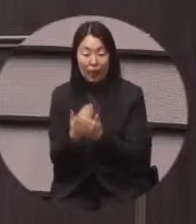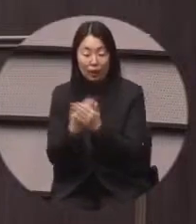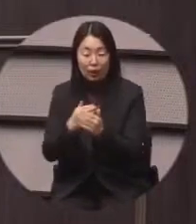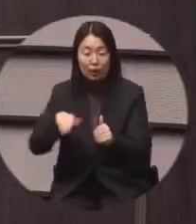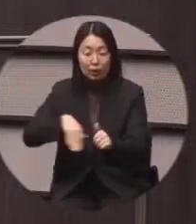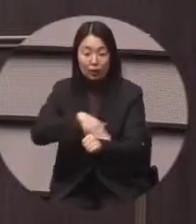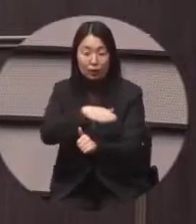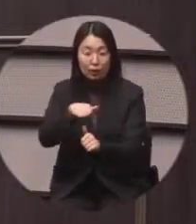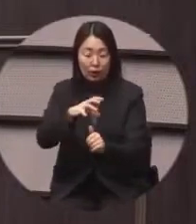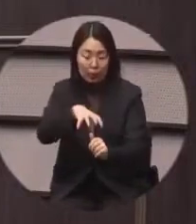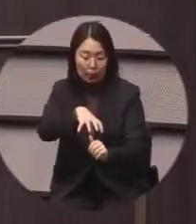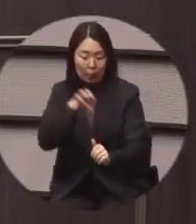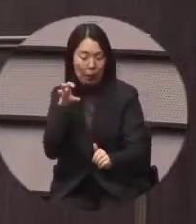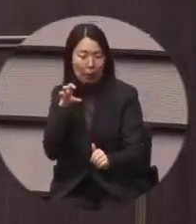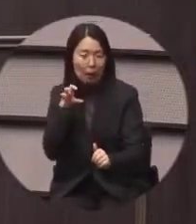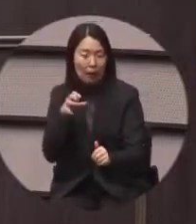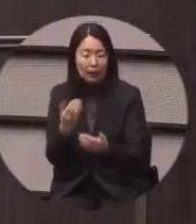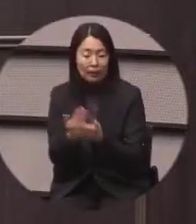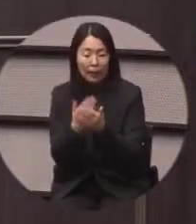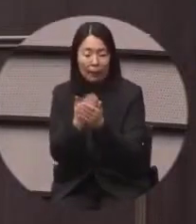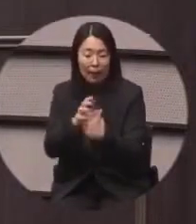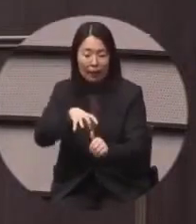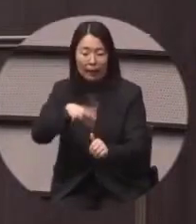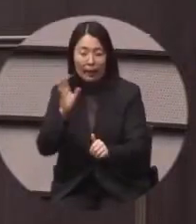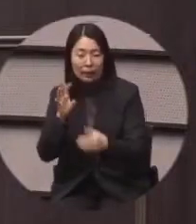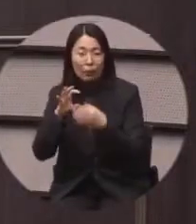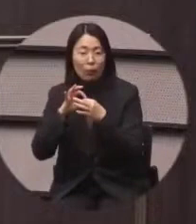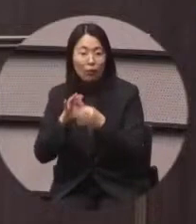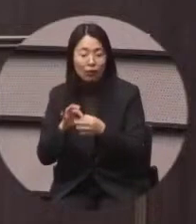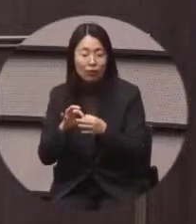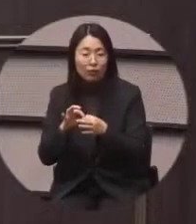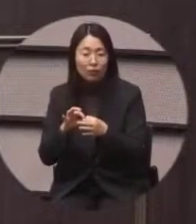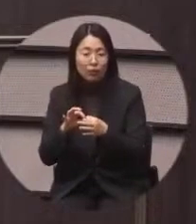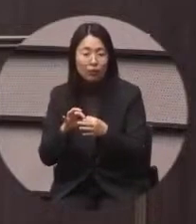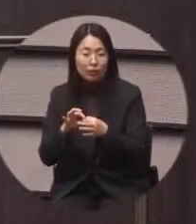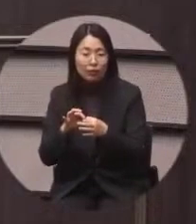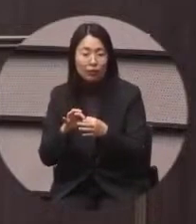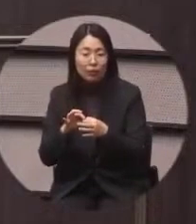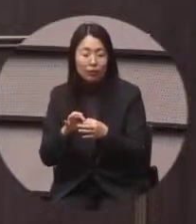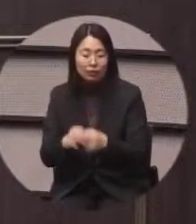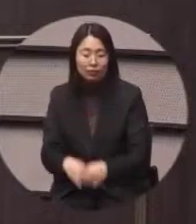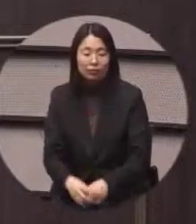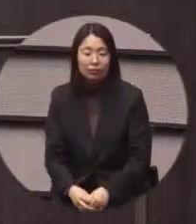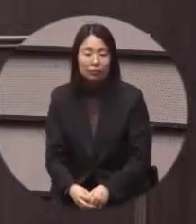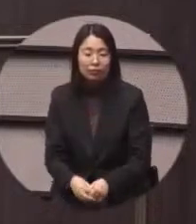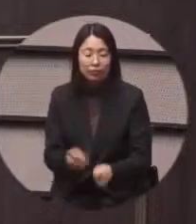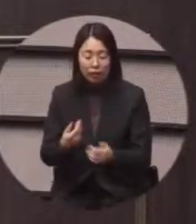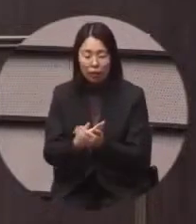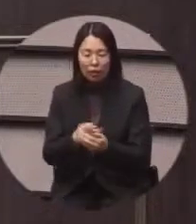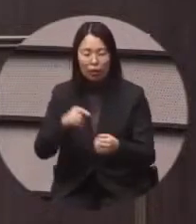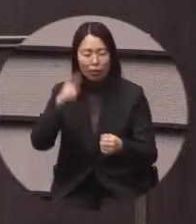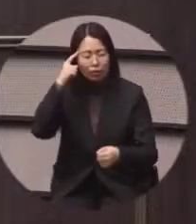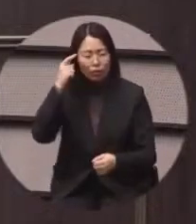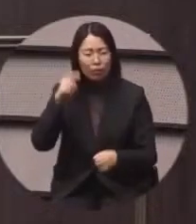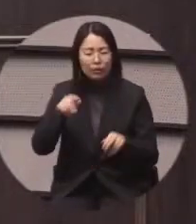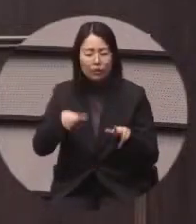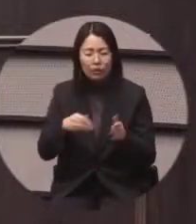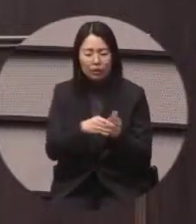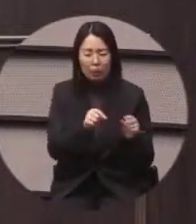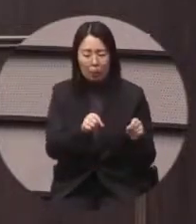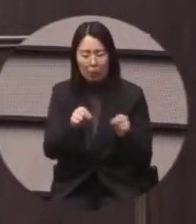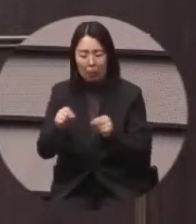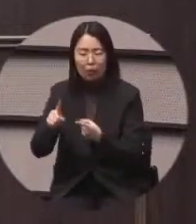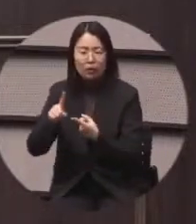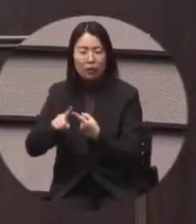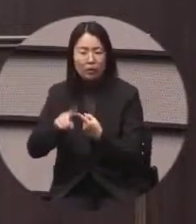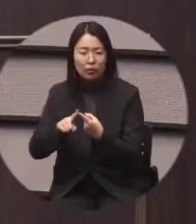개발행위 허가 제한 해제와 관련하여 그간 구역의 지정 고시 절차가 지연된 구체적인 사유와 추진상의